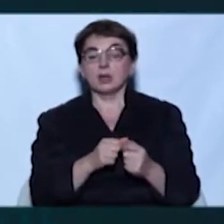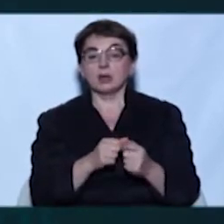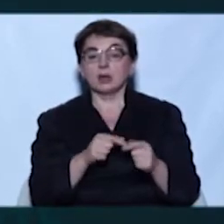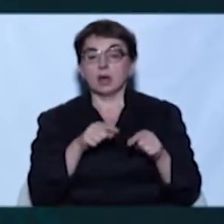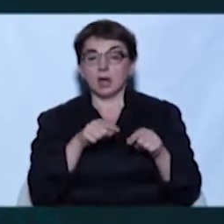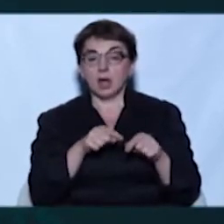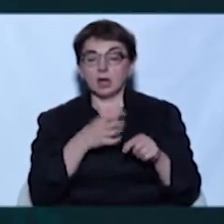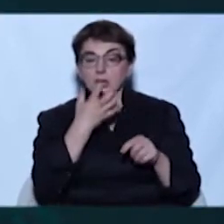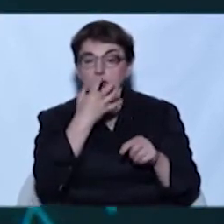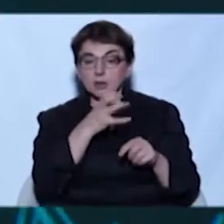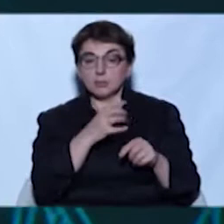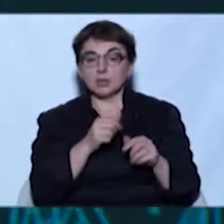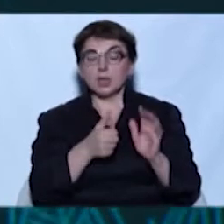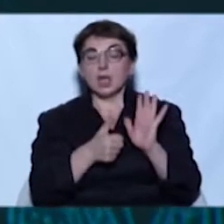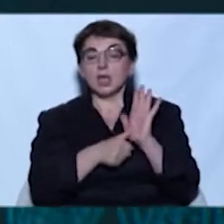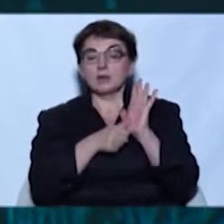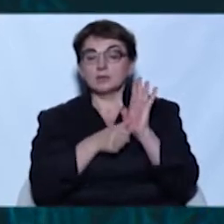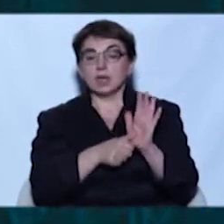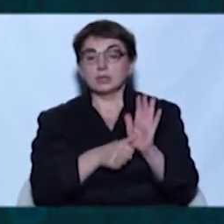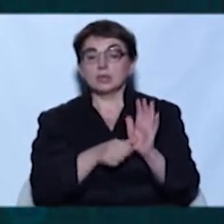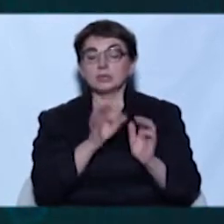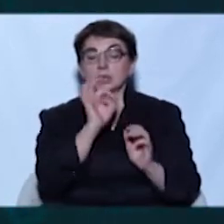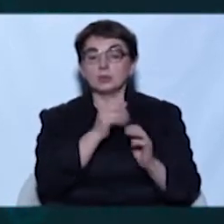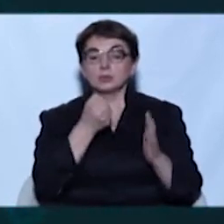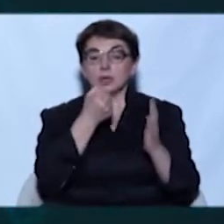იმისა, რომ აქ ტემპერატურა 6000 გრადუსაც კი